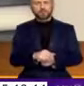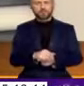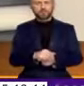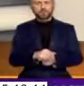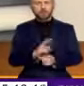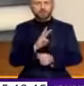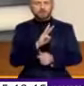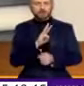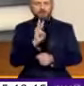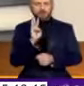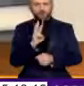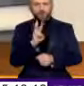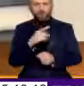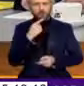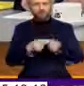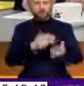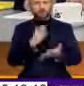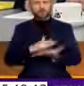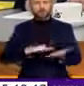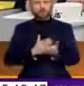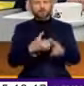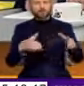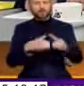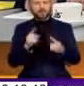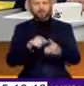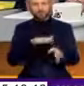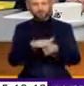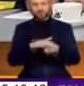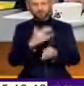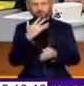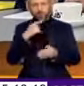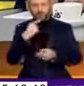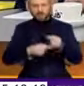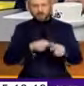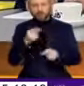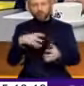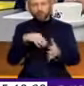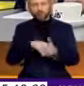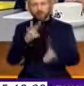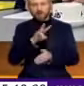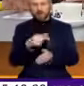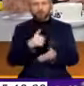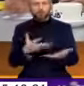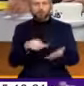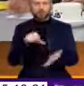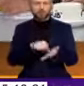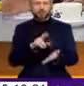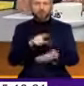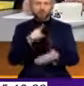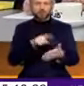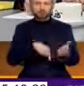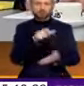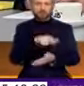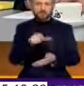розкажіть. Є тою політичною силою, яка сповідує національні традиції, в тому числі релігійні. Ми беремо участь як миряни, як